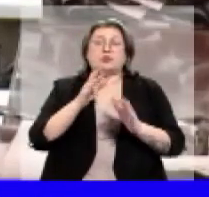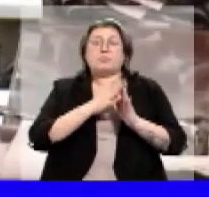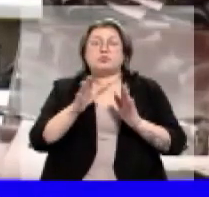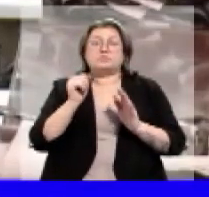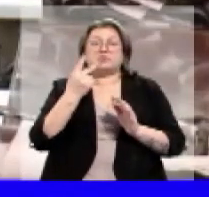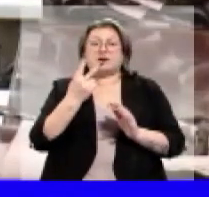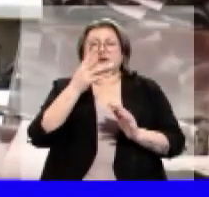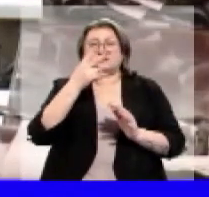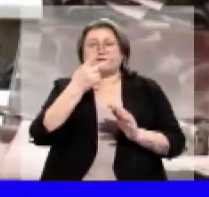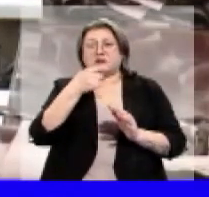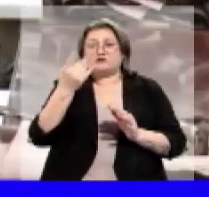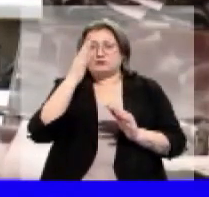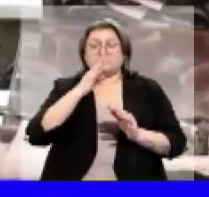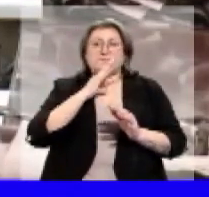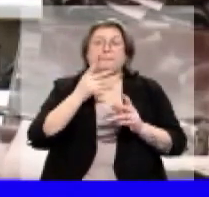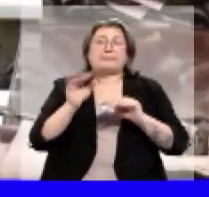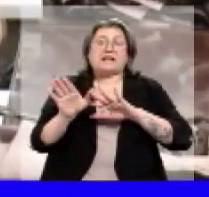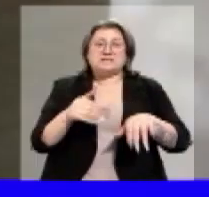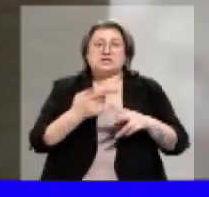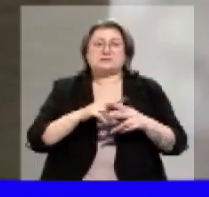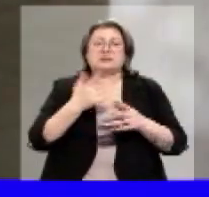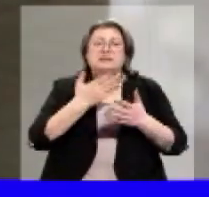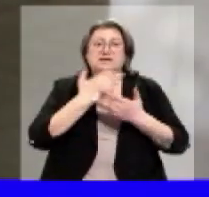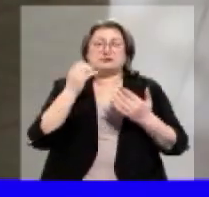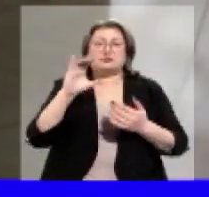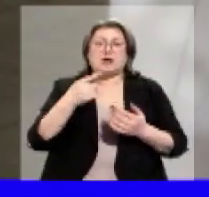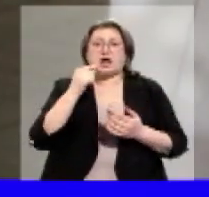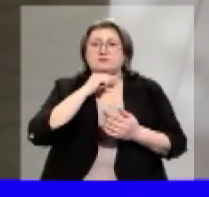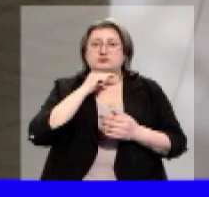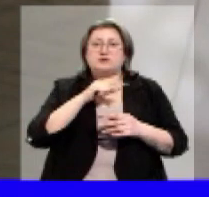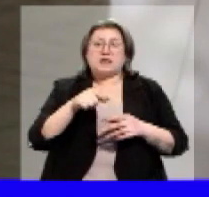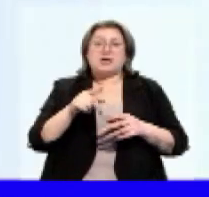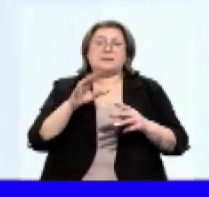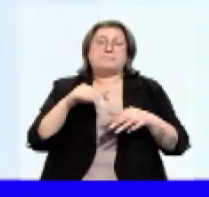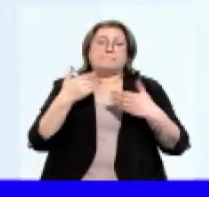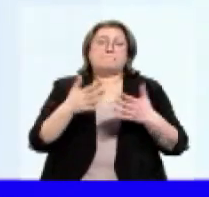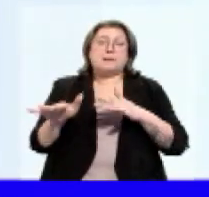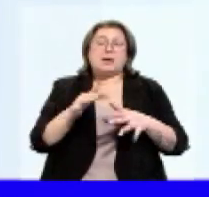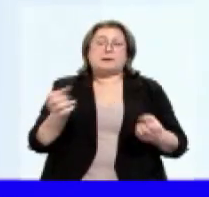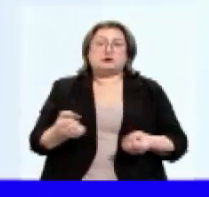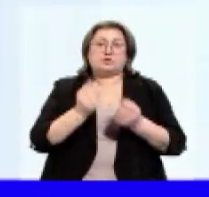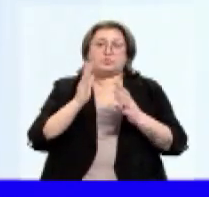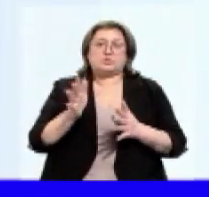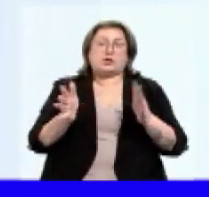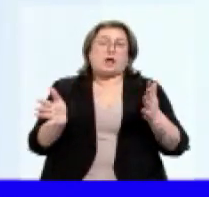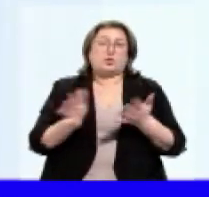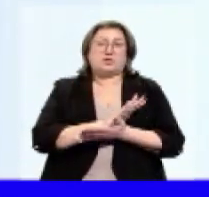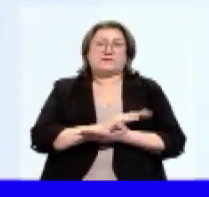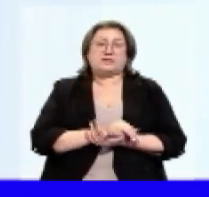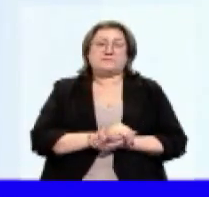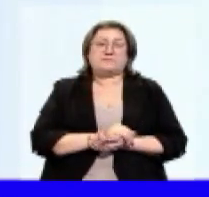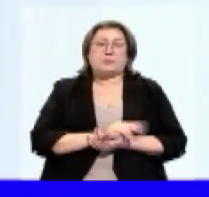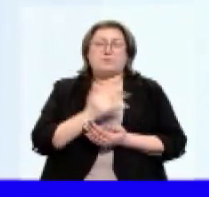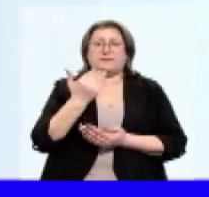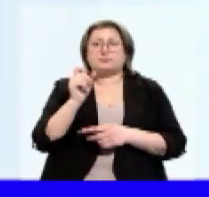за 24 месяца, по истечении которых при отсутствии социально-экономического эффекта предоставленная мера поддержки будет аннулирована. По